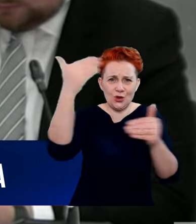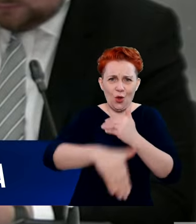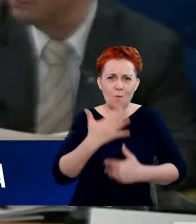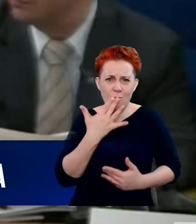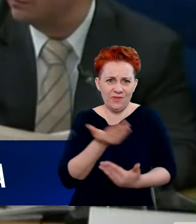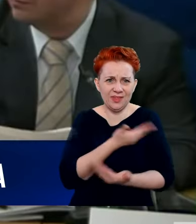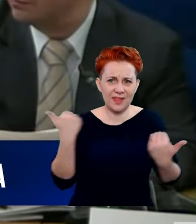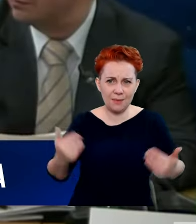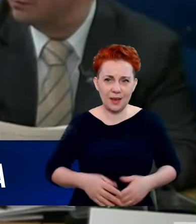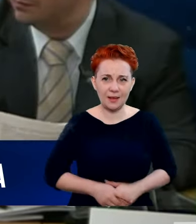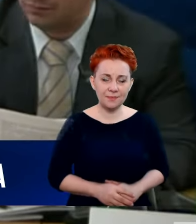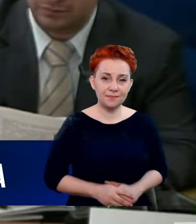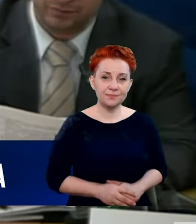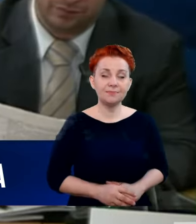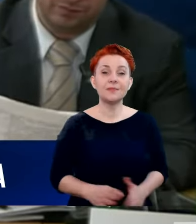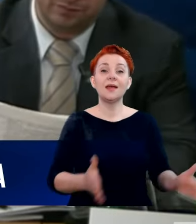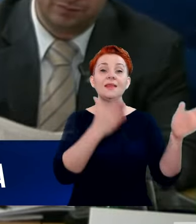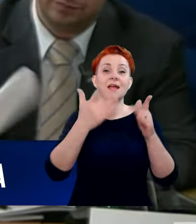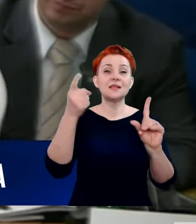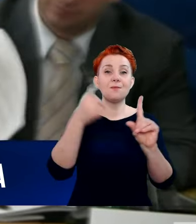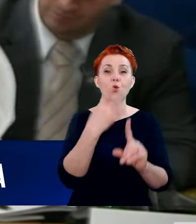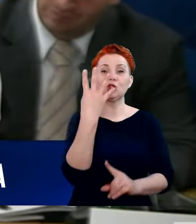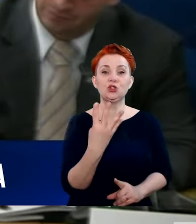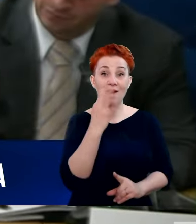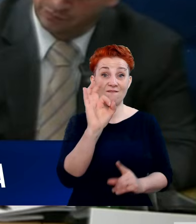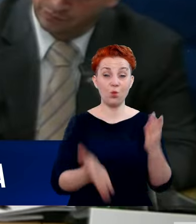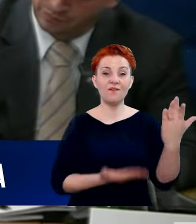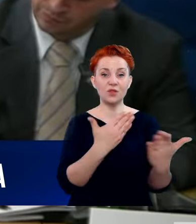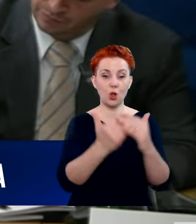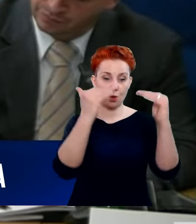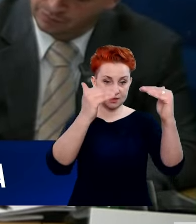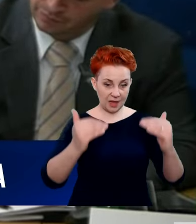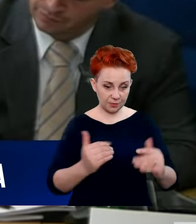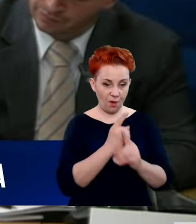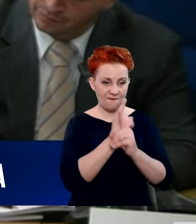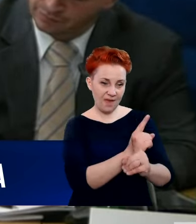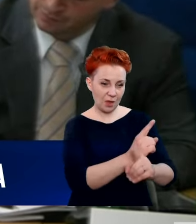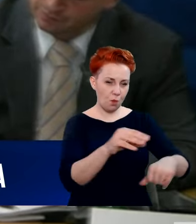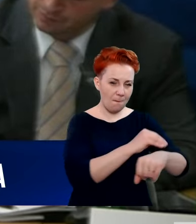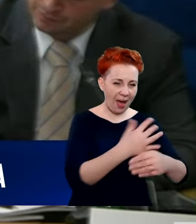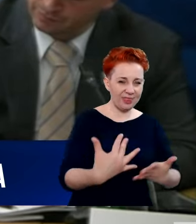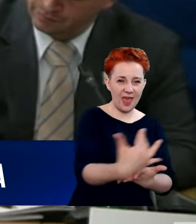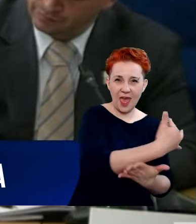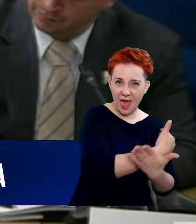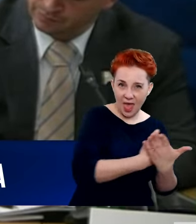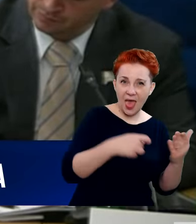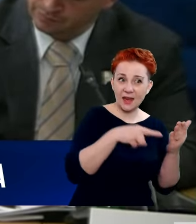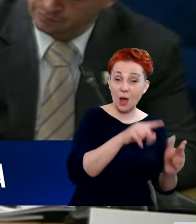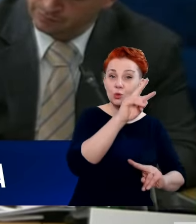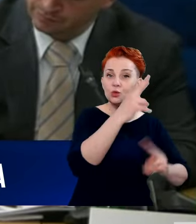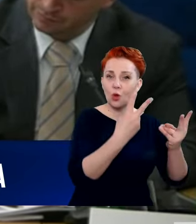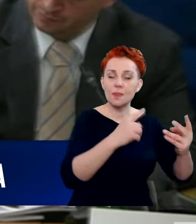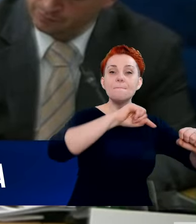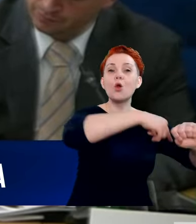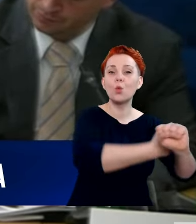tak? W kolejnym punkcie 4 waszego wniosku, na podstawie tych materiałów z sądu